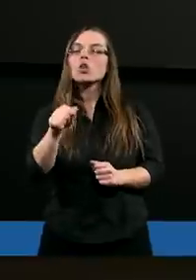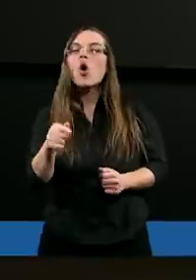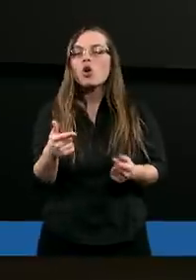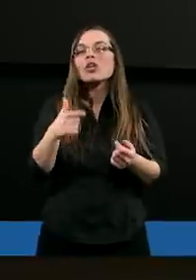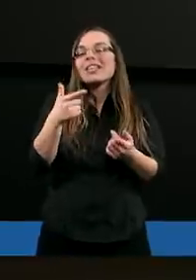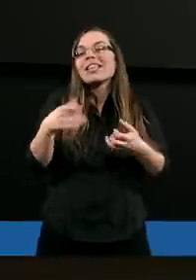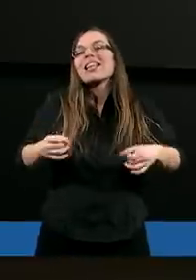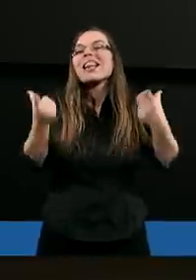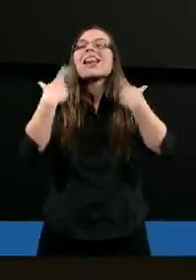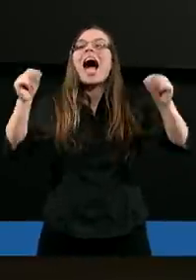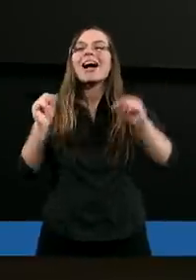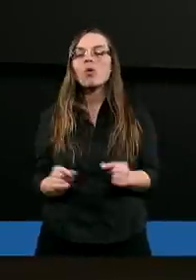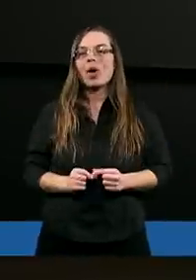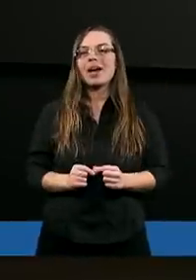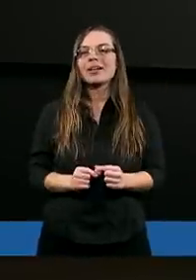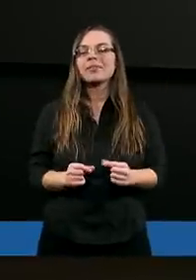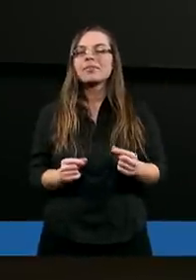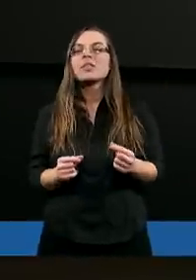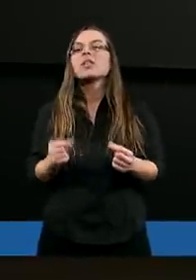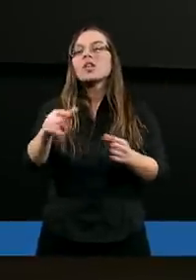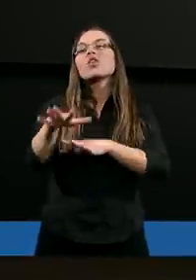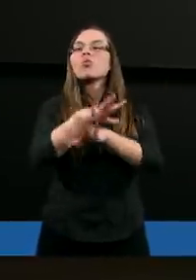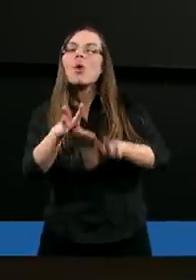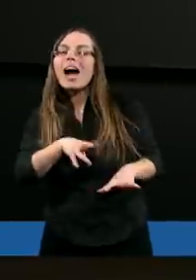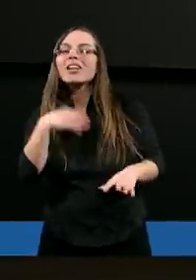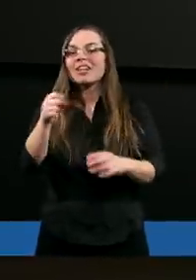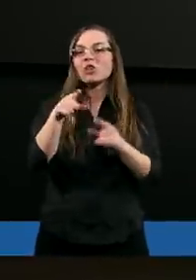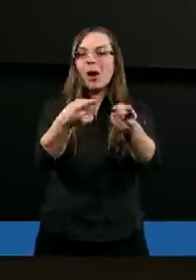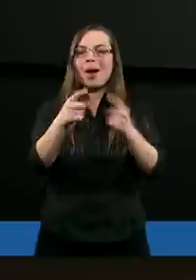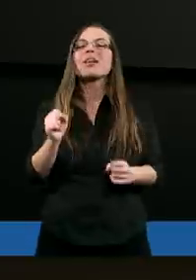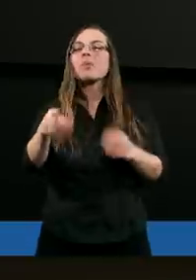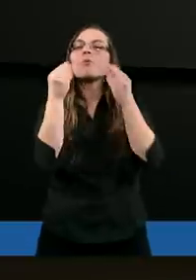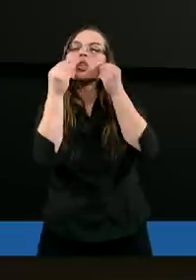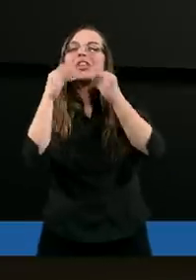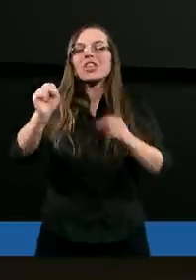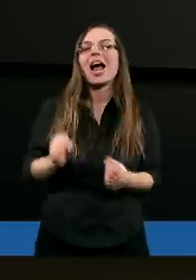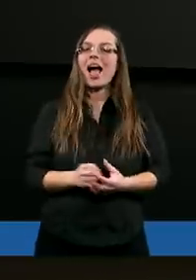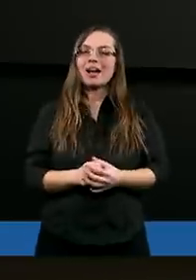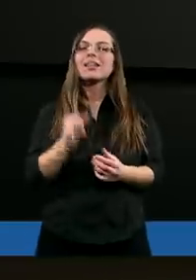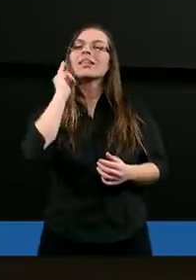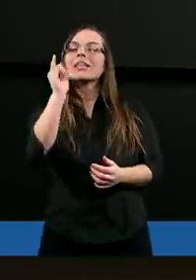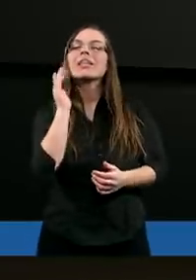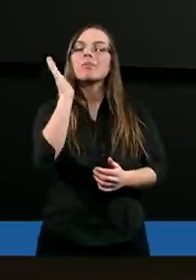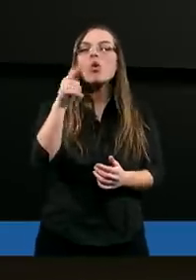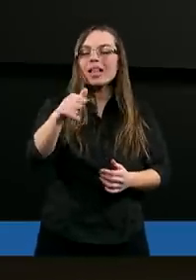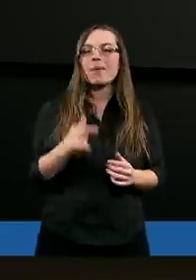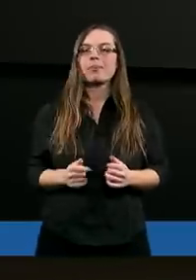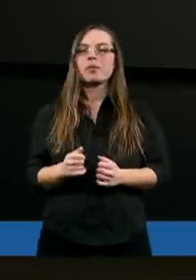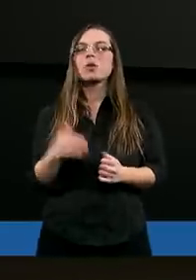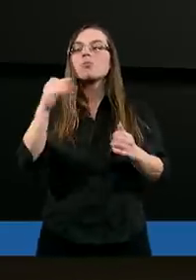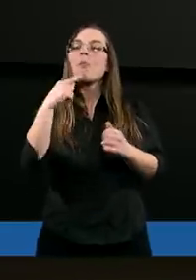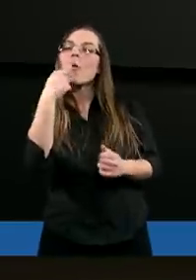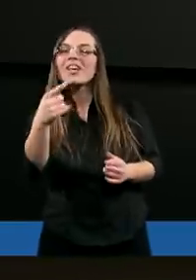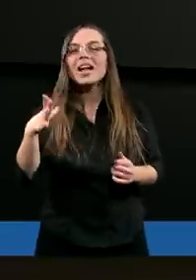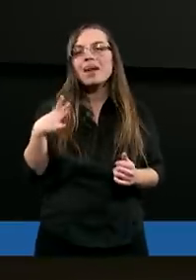to nazwę, nazywanie w zasadzie Ducha Świętego Pocieszycielem? I potem może byśmy